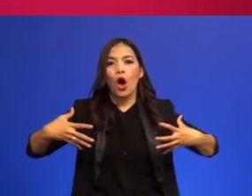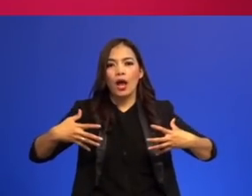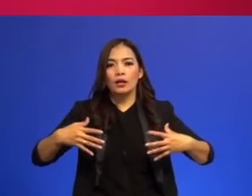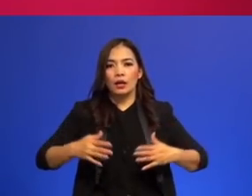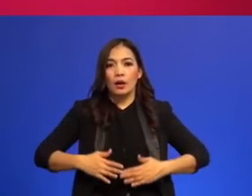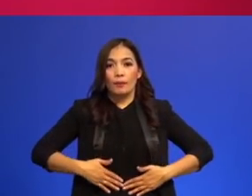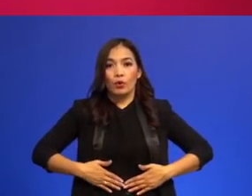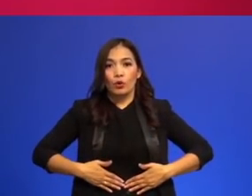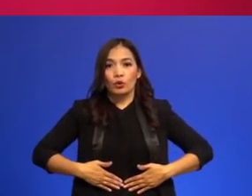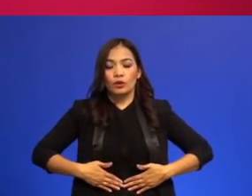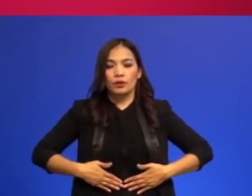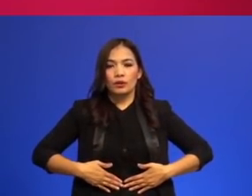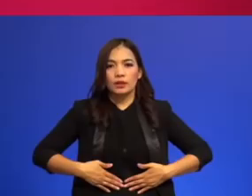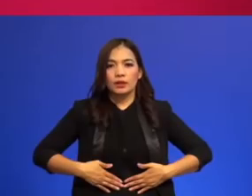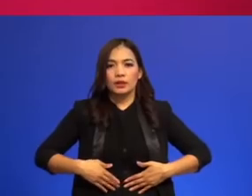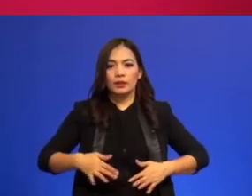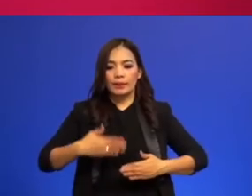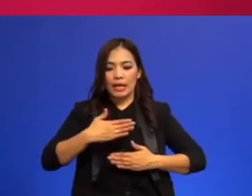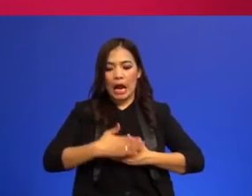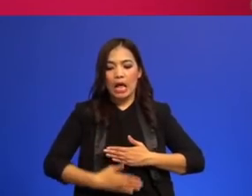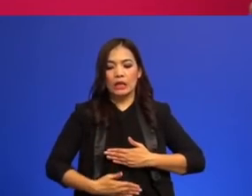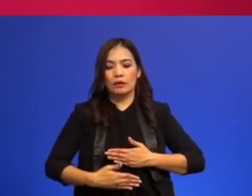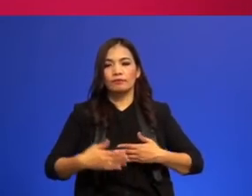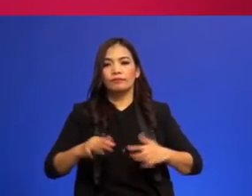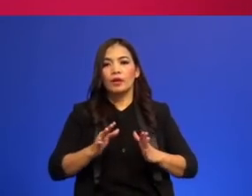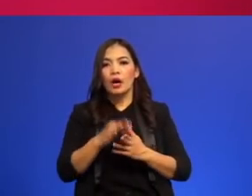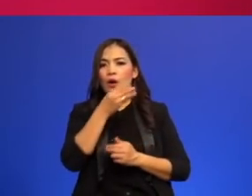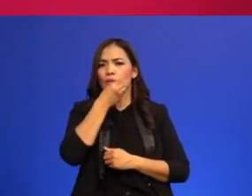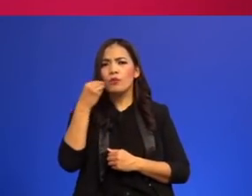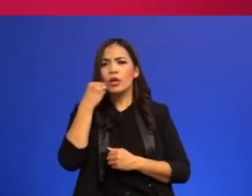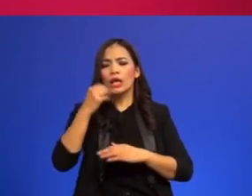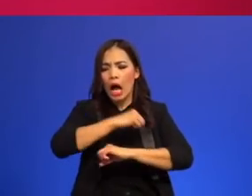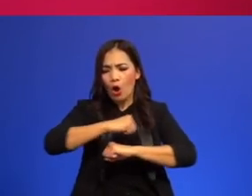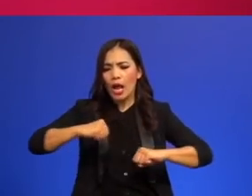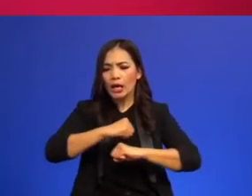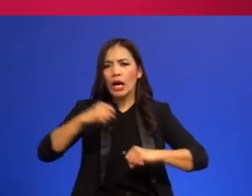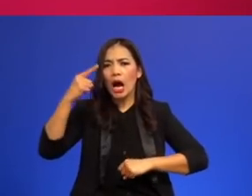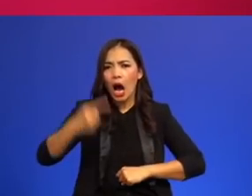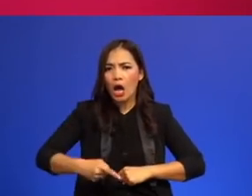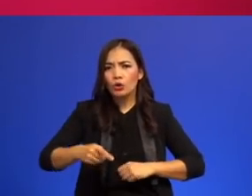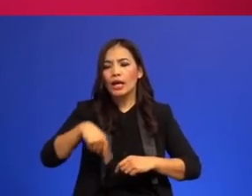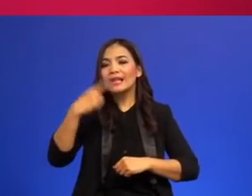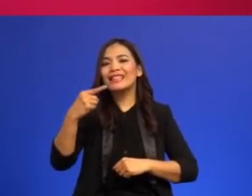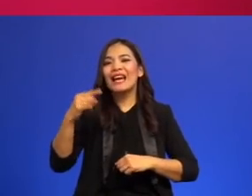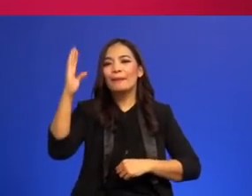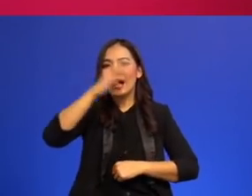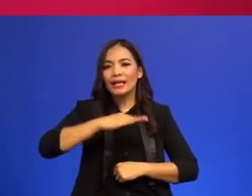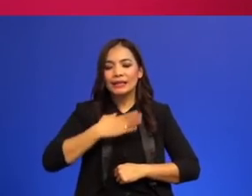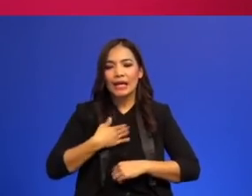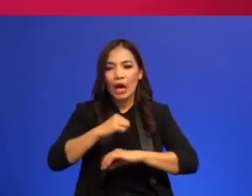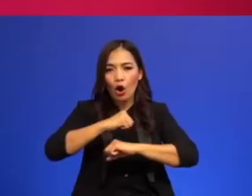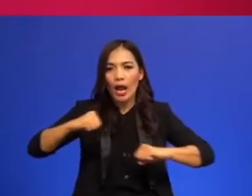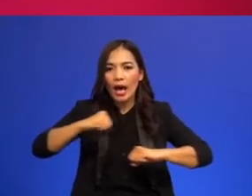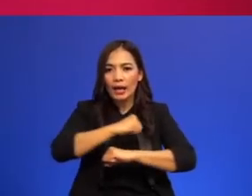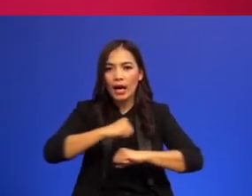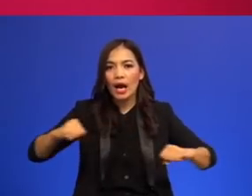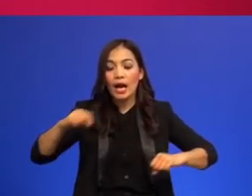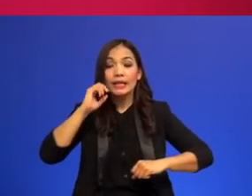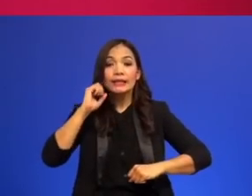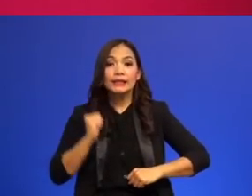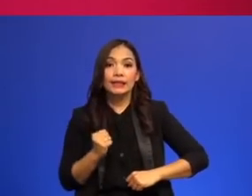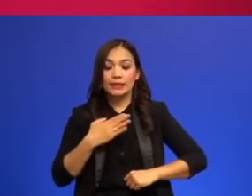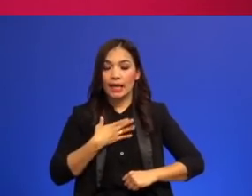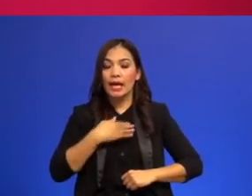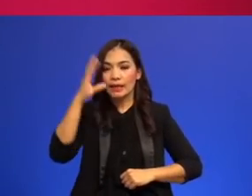saya mulai ini. Tapi bukan hanya puasa loh, saya olahraga. Every day saya olahraga, Pak. Istri saya paling